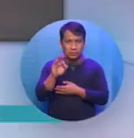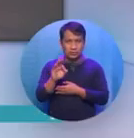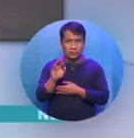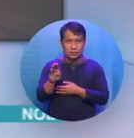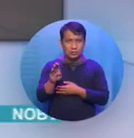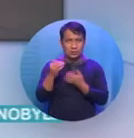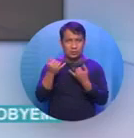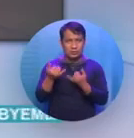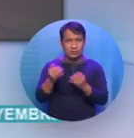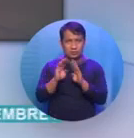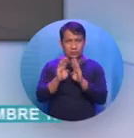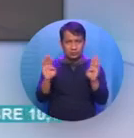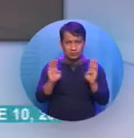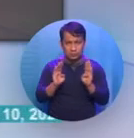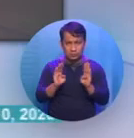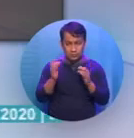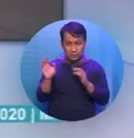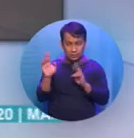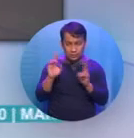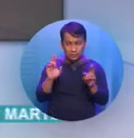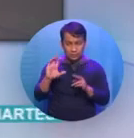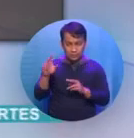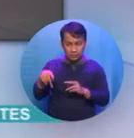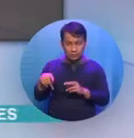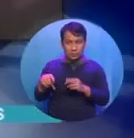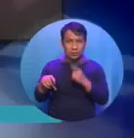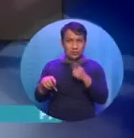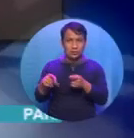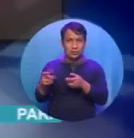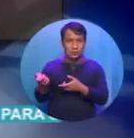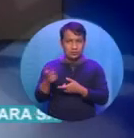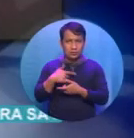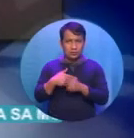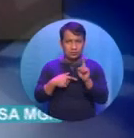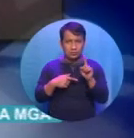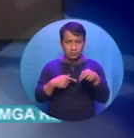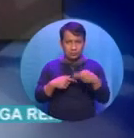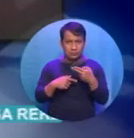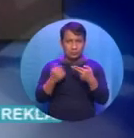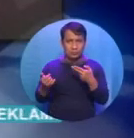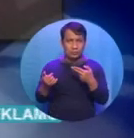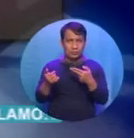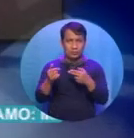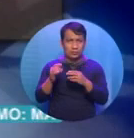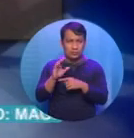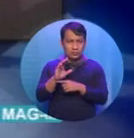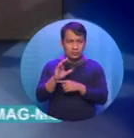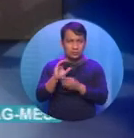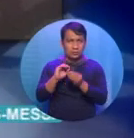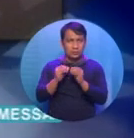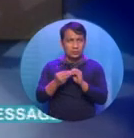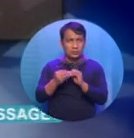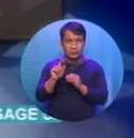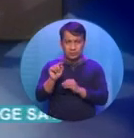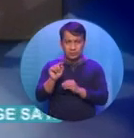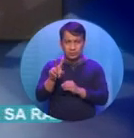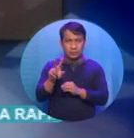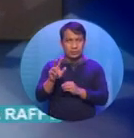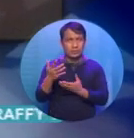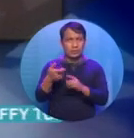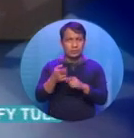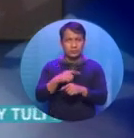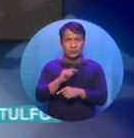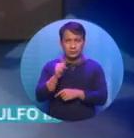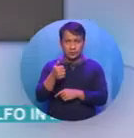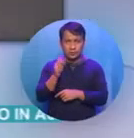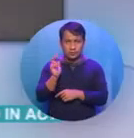Siguraduhin bukas ang inyong cellphone kapag tumuto kayo dito sa Idol in Action sa 1PH, Signal Channel 1 at sa TV5 mula